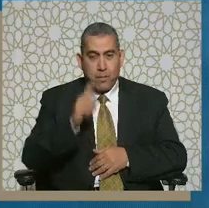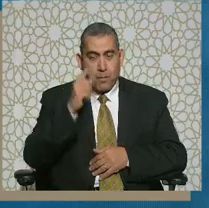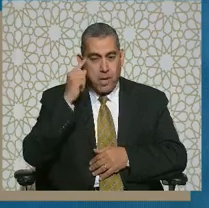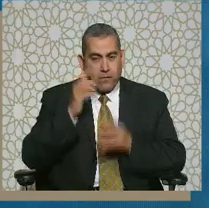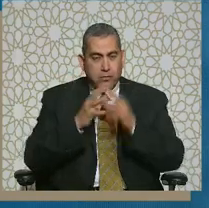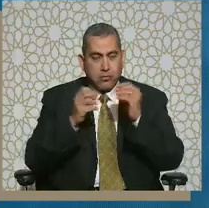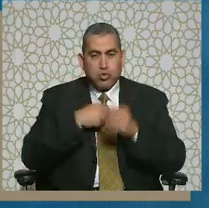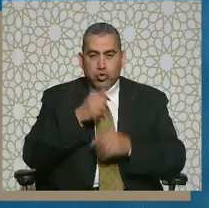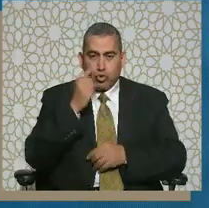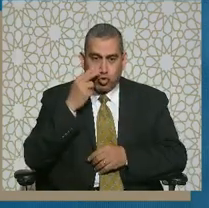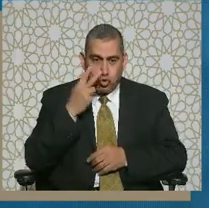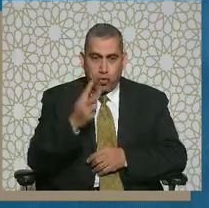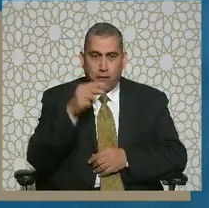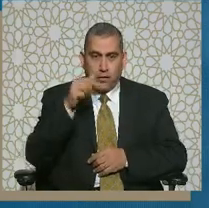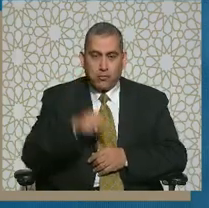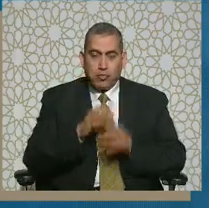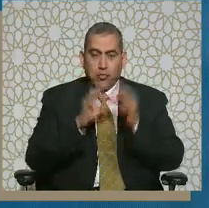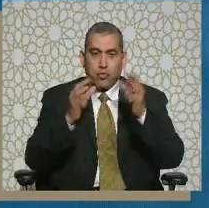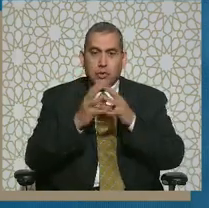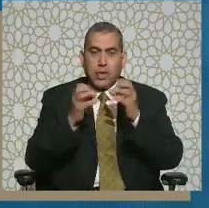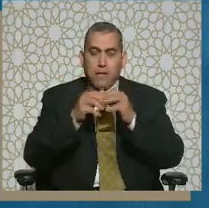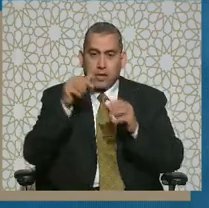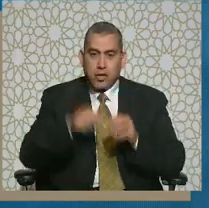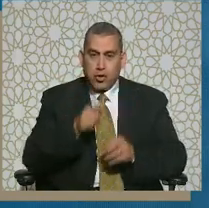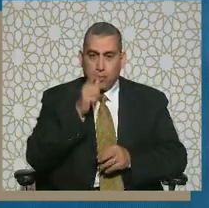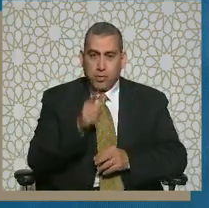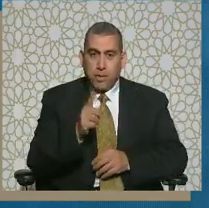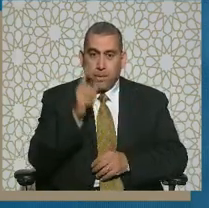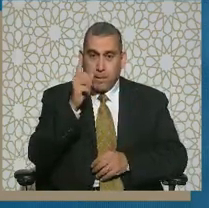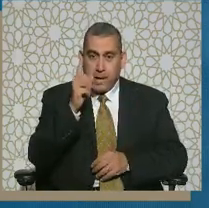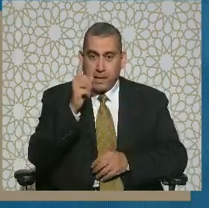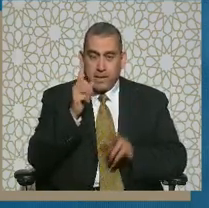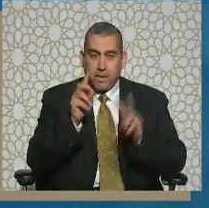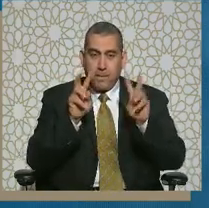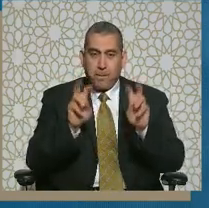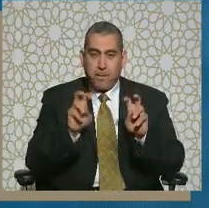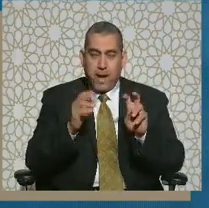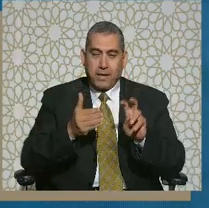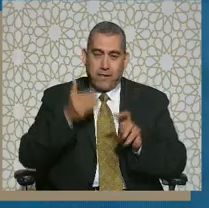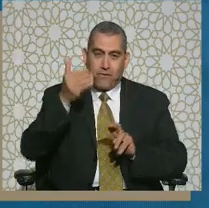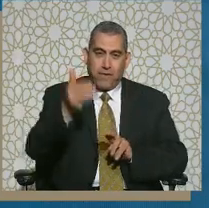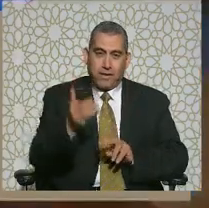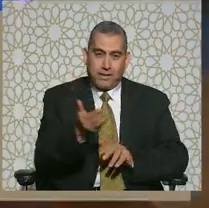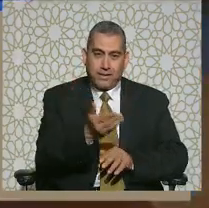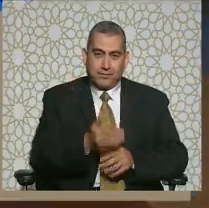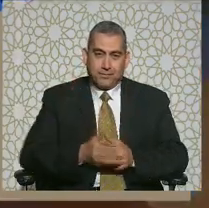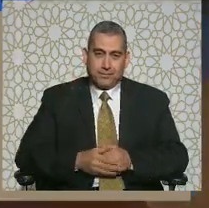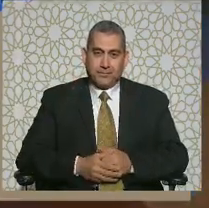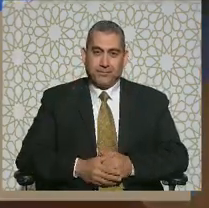نشوفه ونتكلم عنه بالتفصيل ولكن بعد